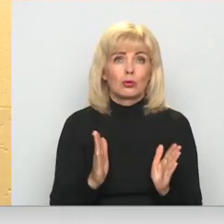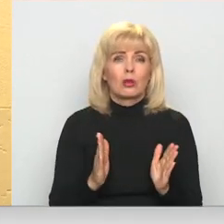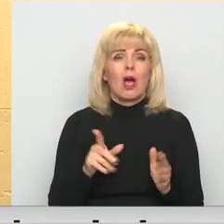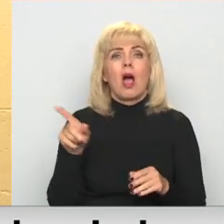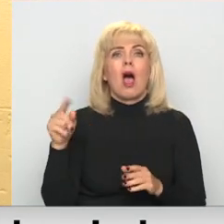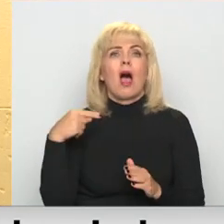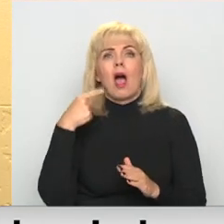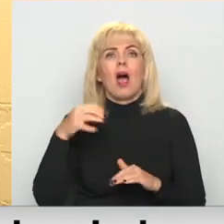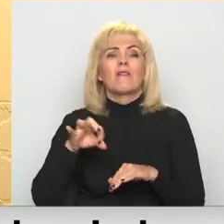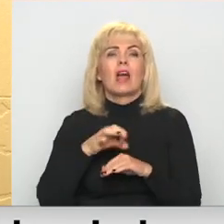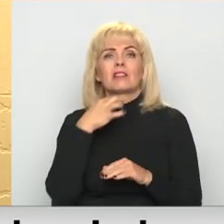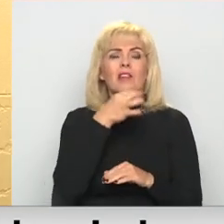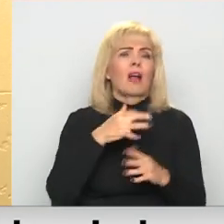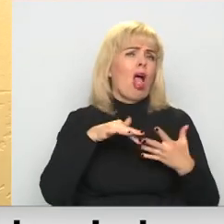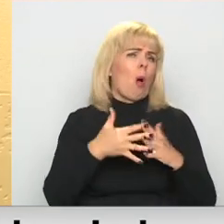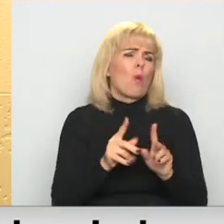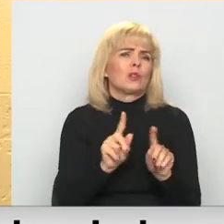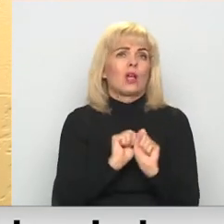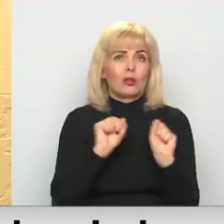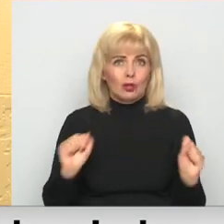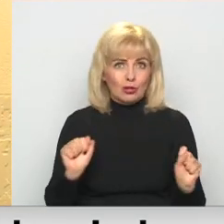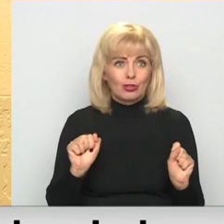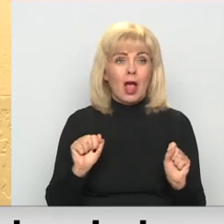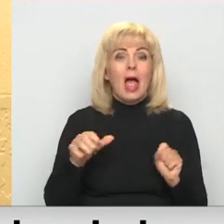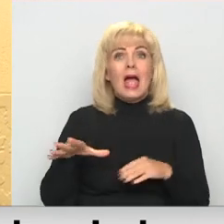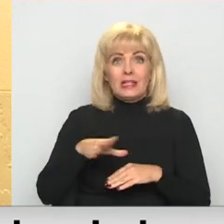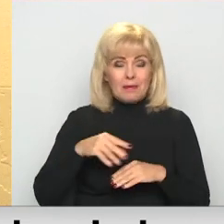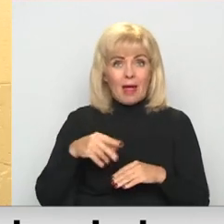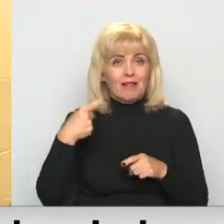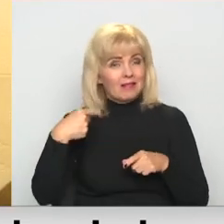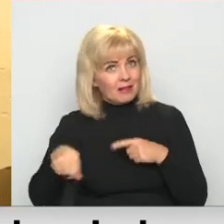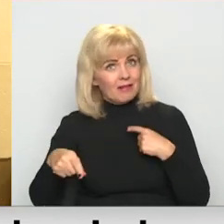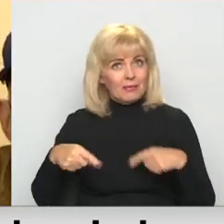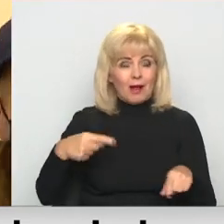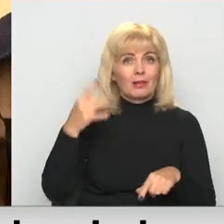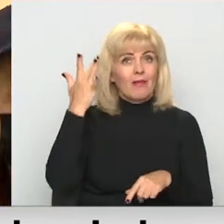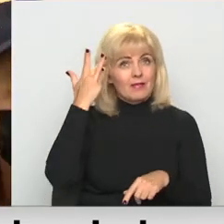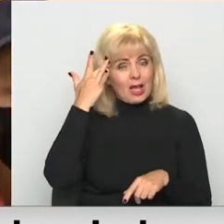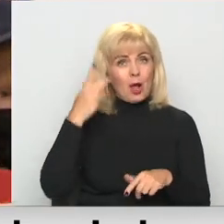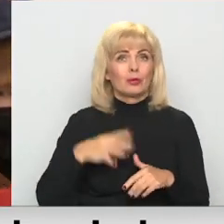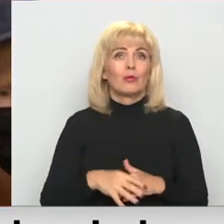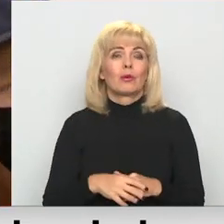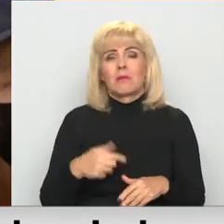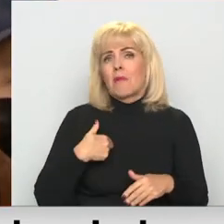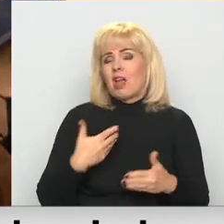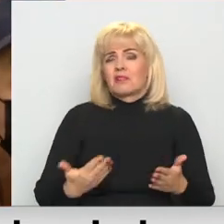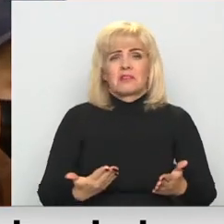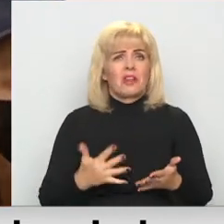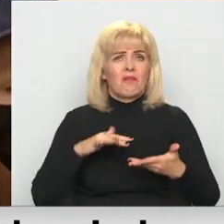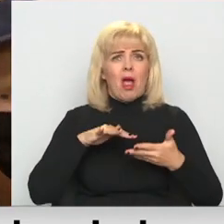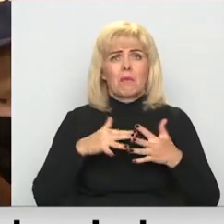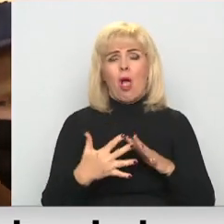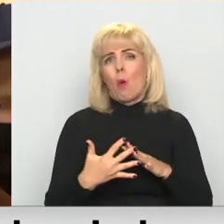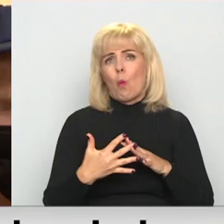nav. Jā. Jūs ir tāds ģimenē tāds pretējs viedoklis, jā? Jā. Laukos, mēs divi laukos,